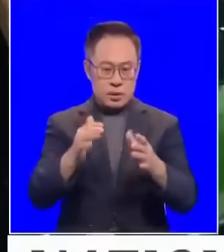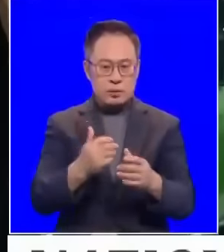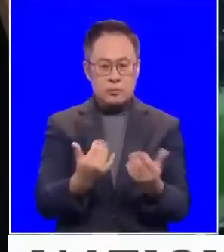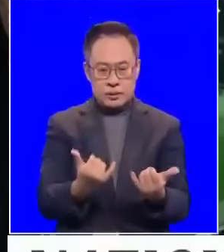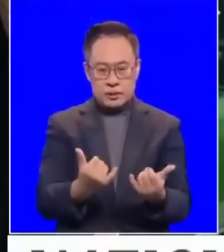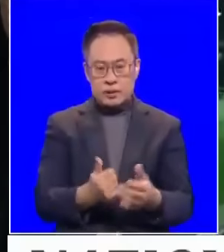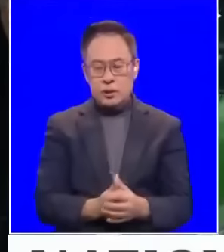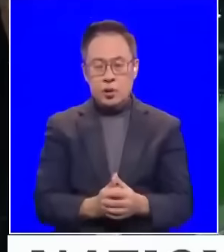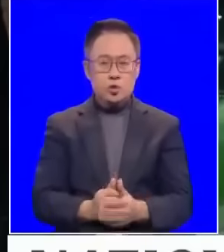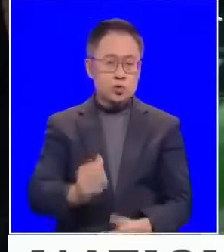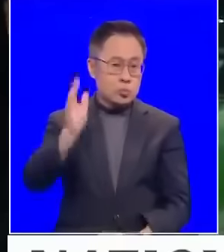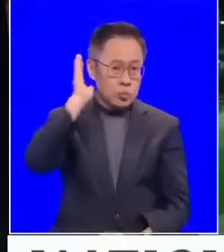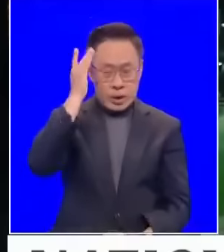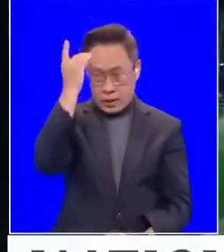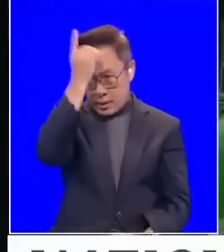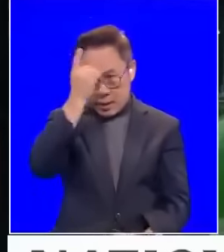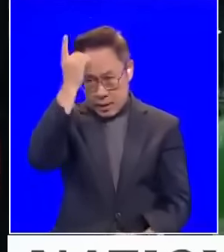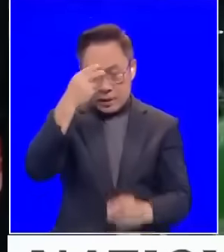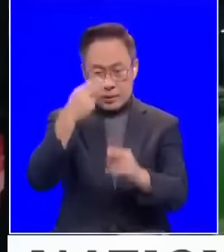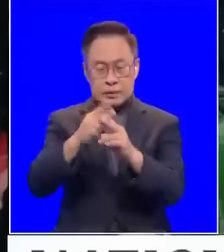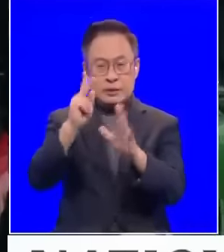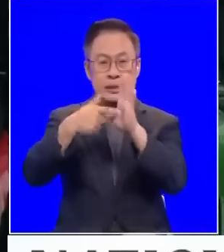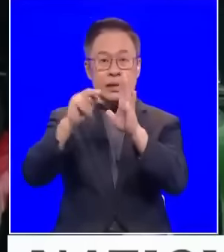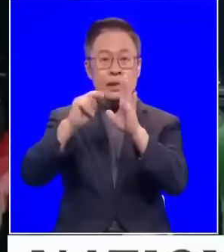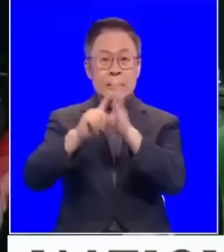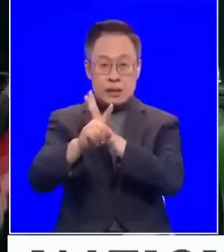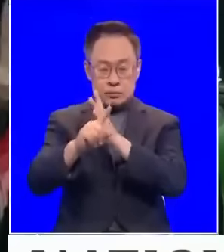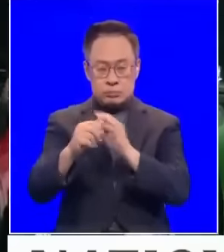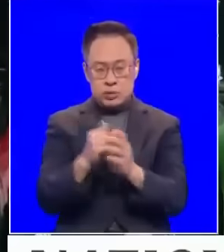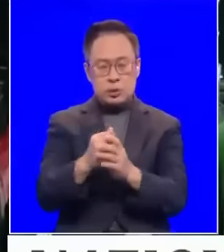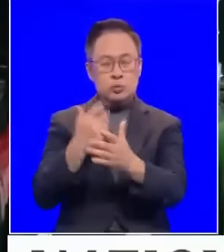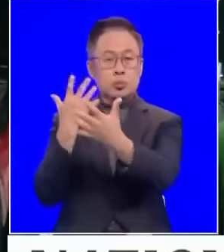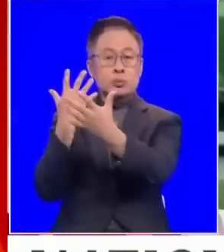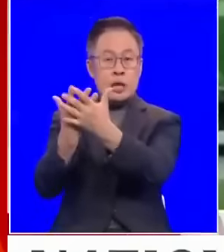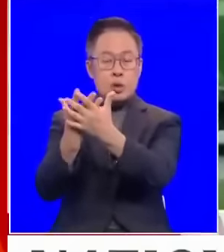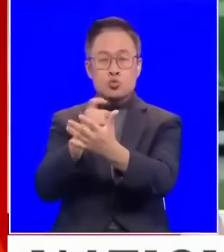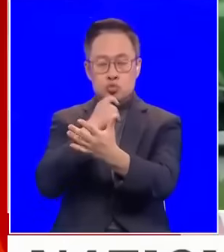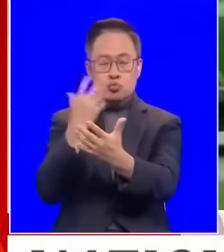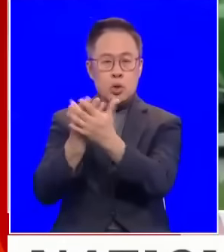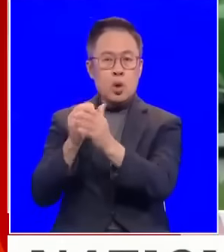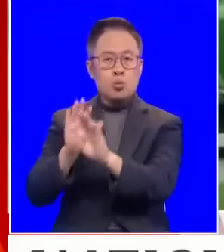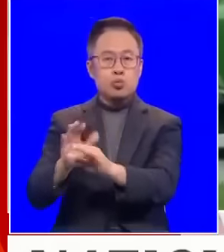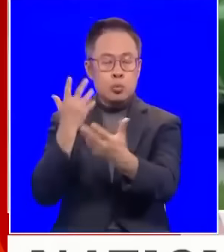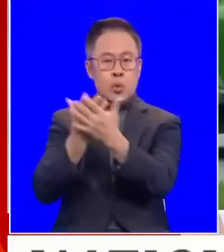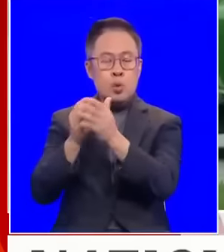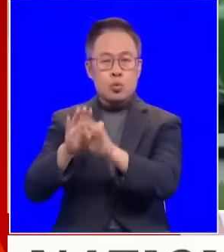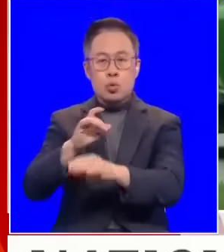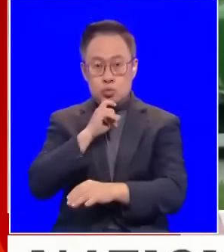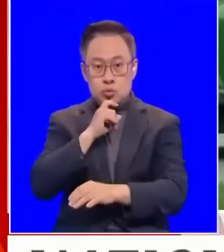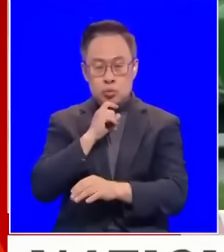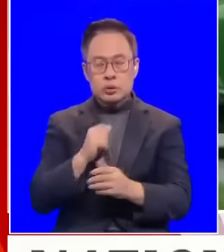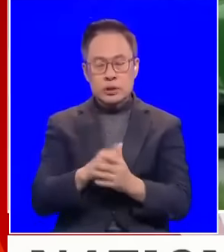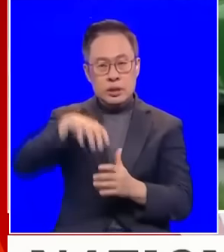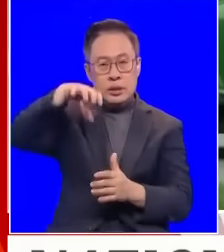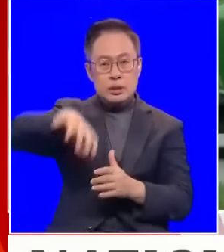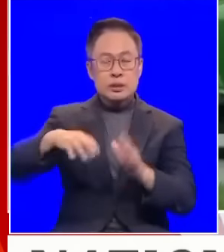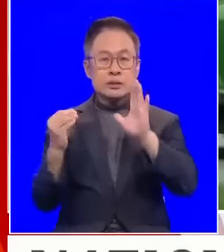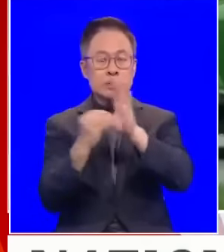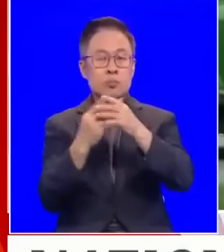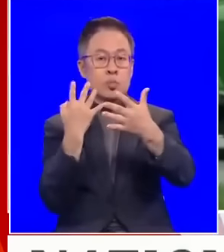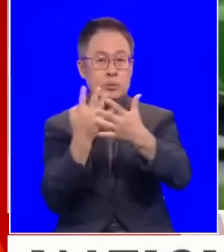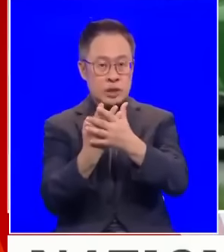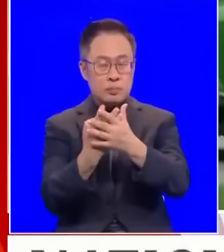กันกันตาถาวรก็ยังคงเป็นผู้ต้องหาอยู่ในเรือนจำพิเศษกรุงเทพมหานครนะคะเข้าเรือนจำไปวันนี้เป็นวันที่